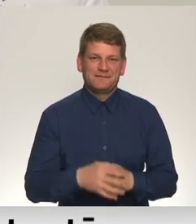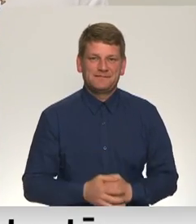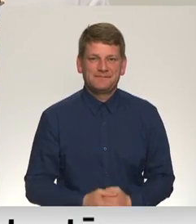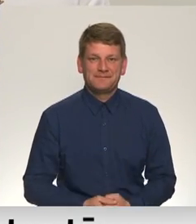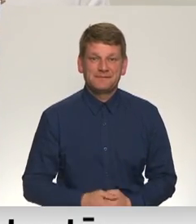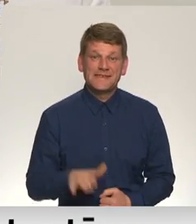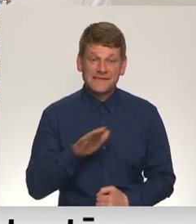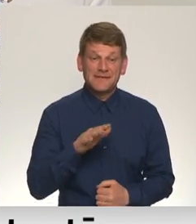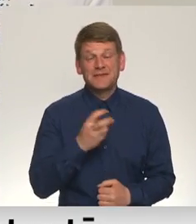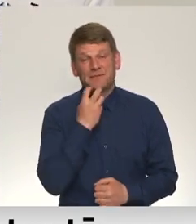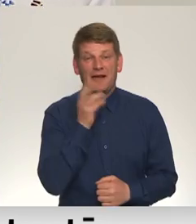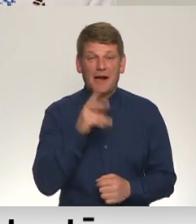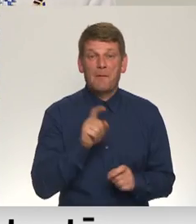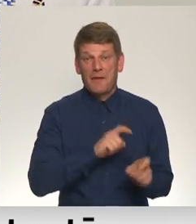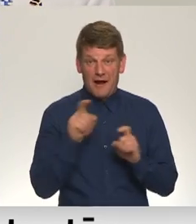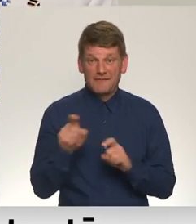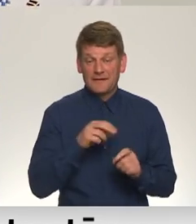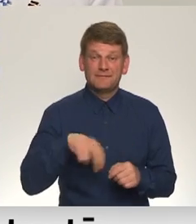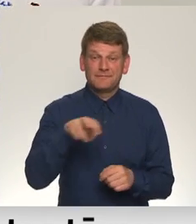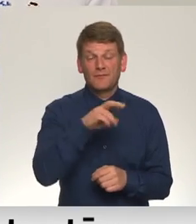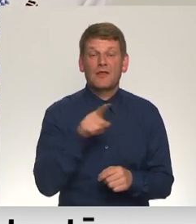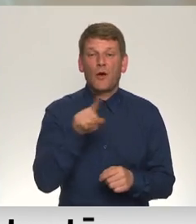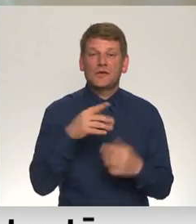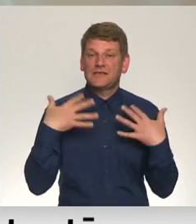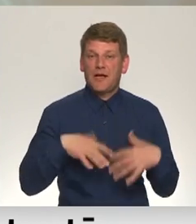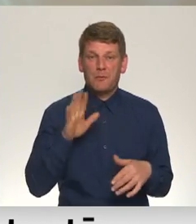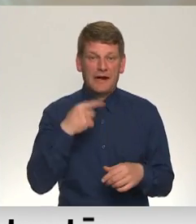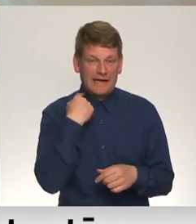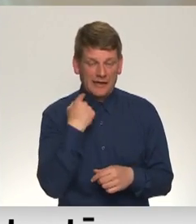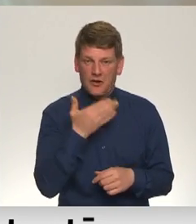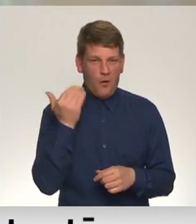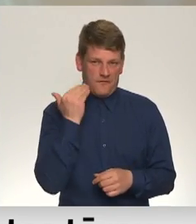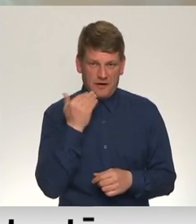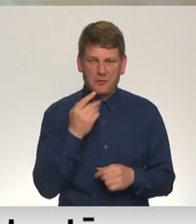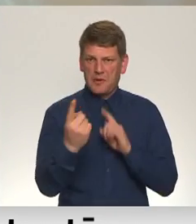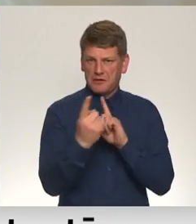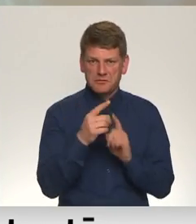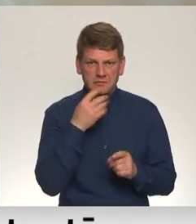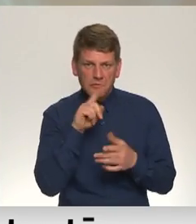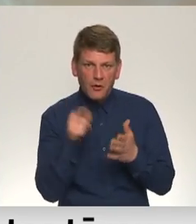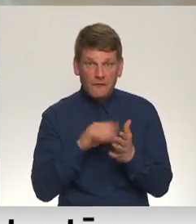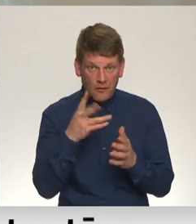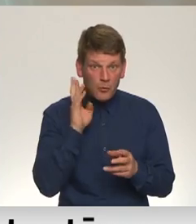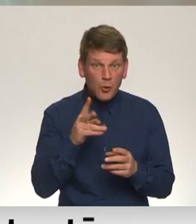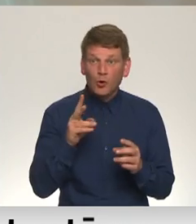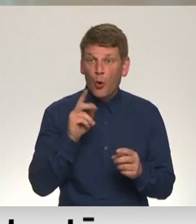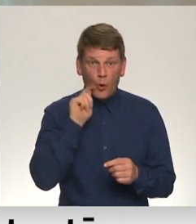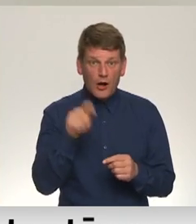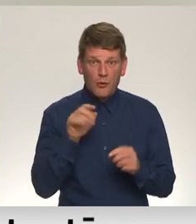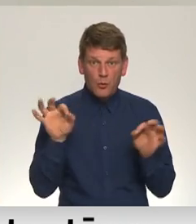Ģimene smējas, ka pārvietoties tautas tērpos par Rīgu neesot viegli. Pretim nācēja uzreiz vaicā, vai kaut kur skanēs ukraiņu